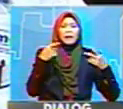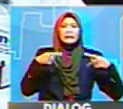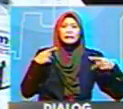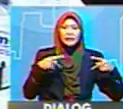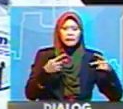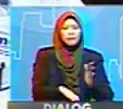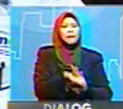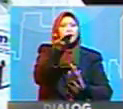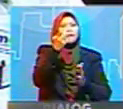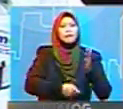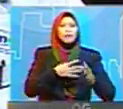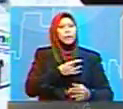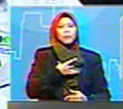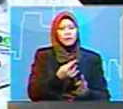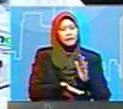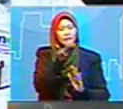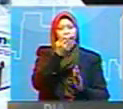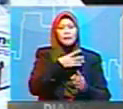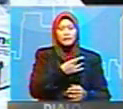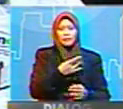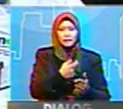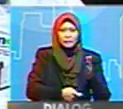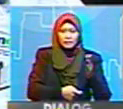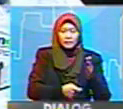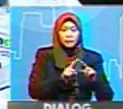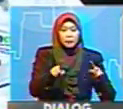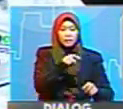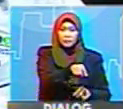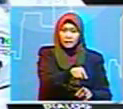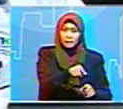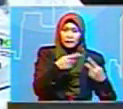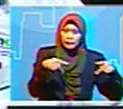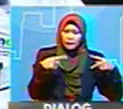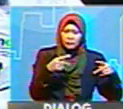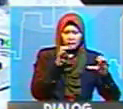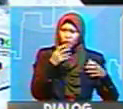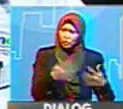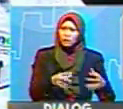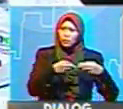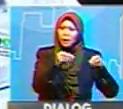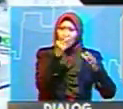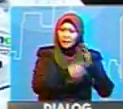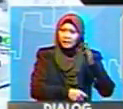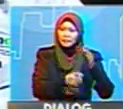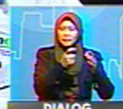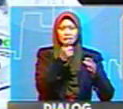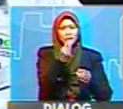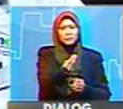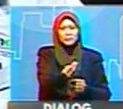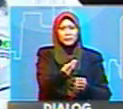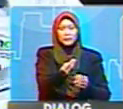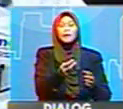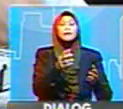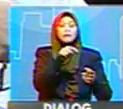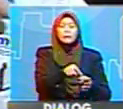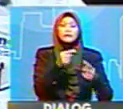yang menaikkan harga dan kepada peruncit pula mereka katakan bahawa mereka sudah pun jual harga yang rendah mereka terpaksa menaikkan